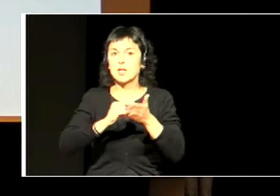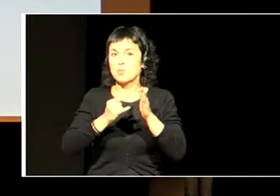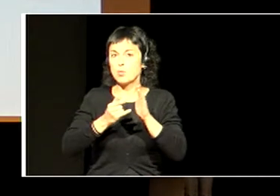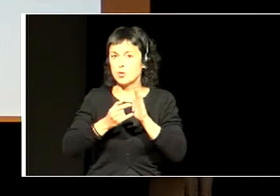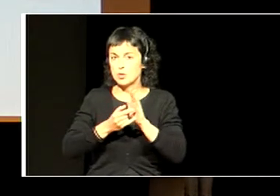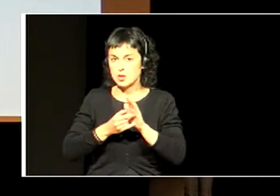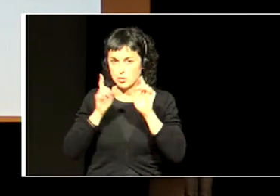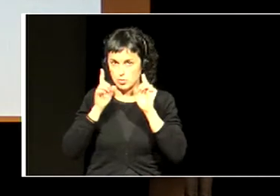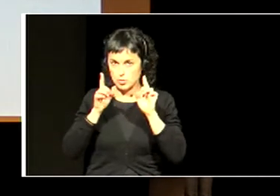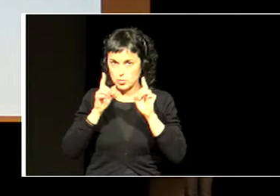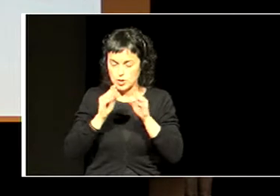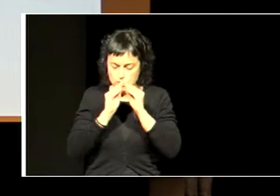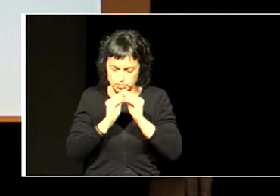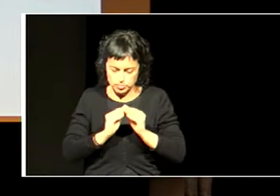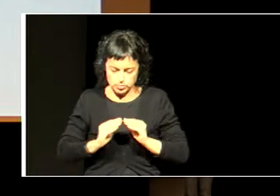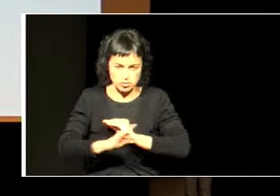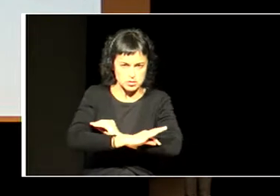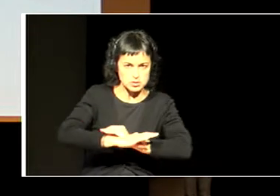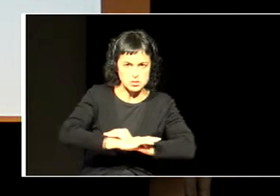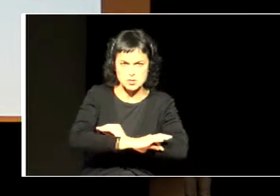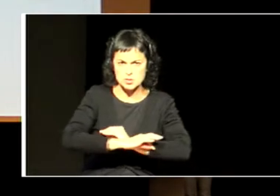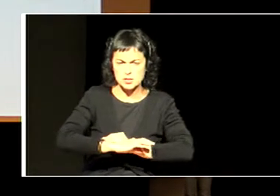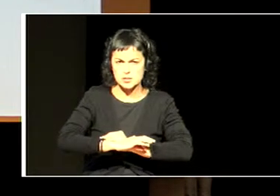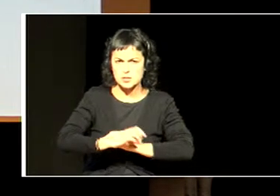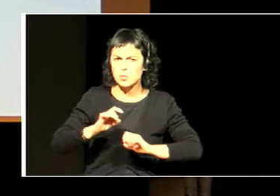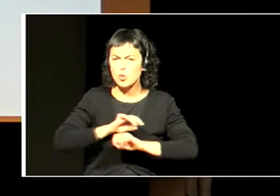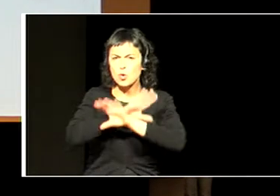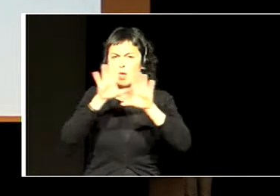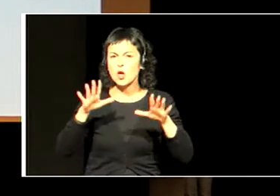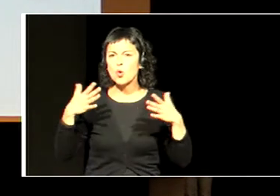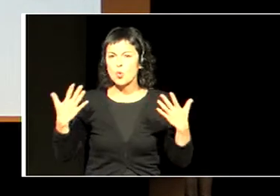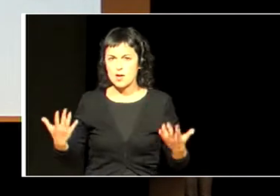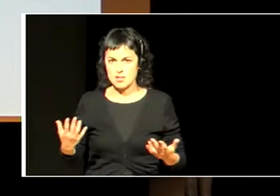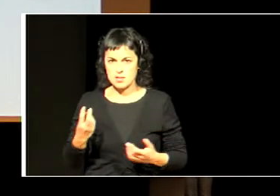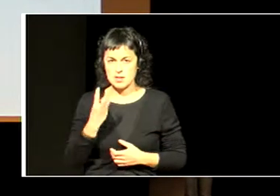diseinatzen, oso argi geneukan, hiru zutabe sostenitu behar zutela